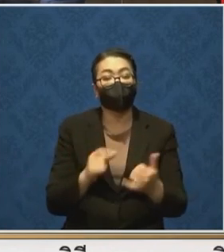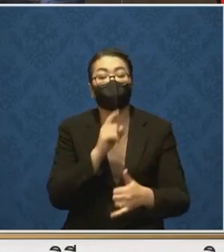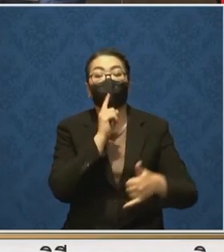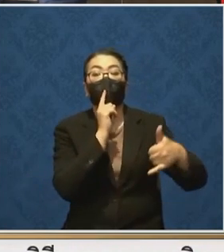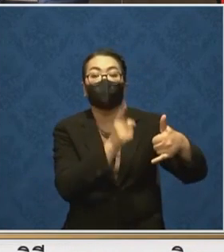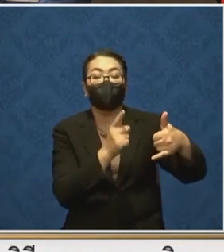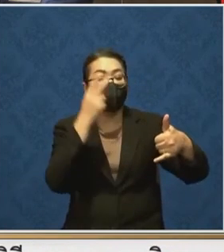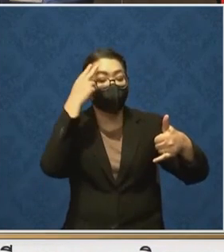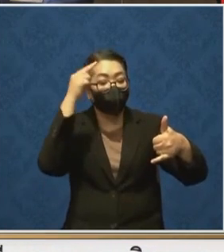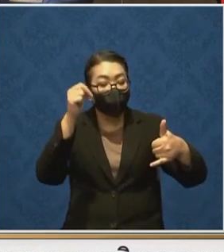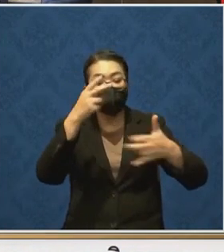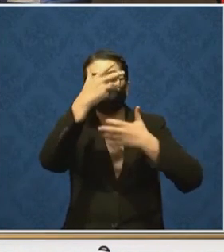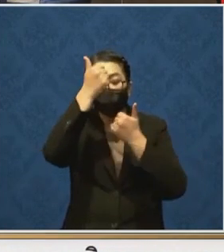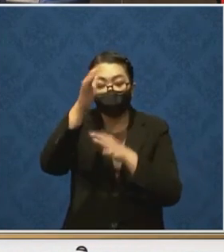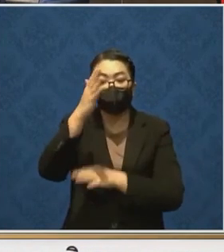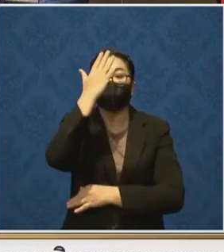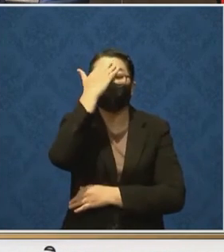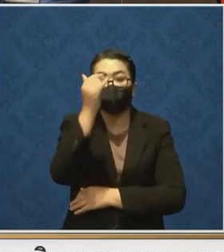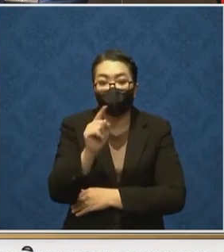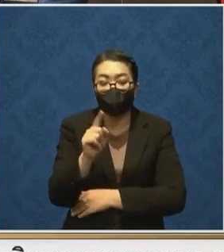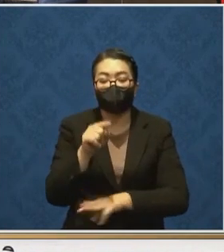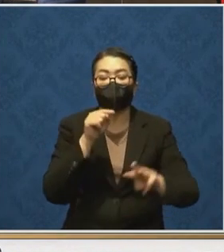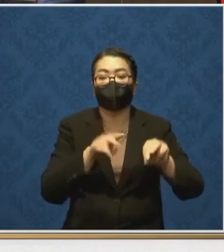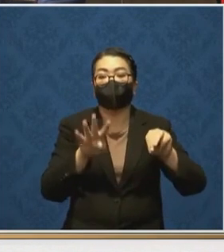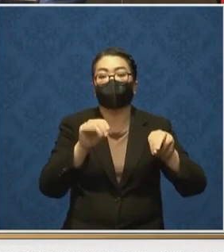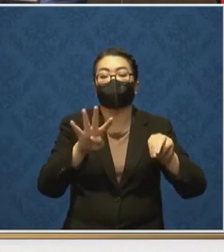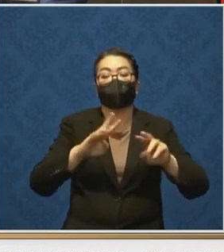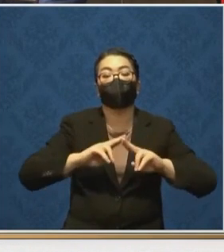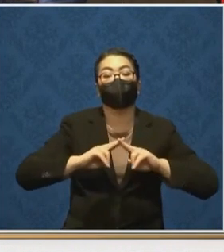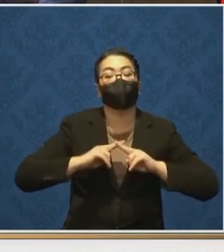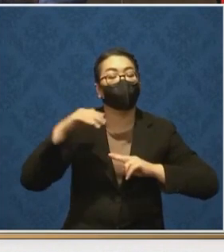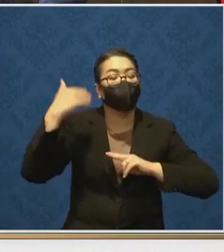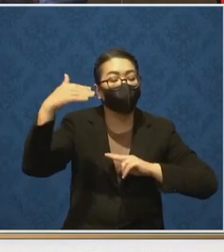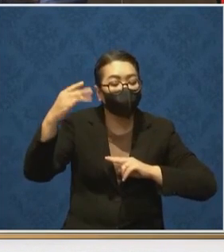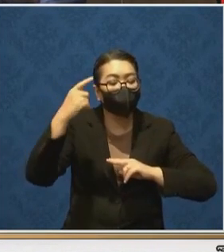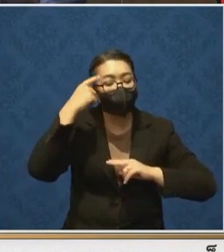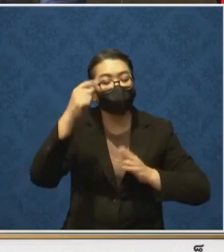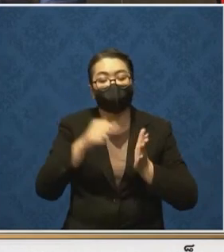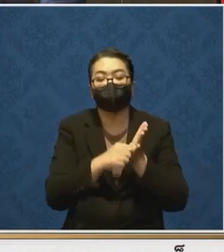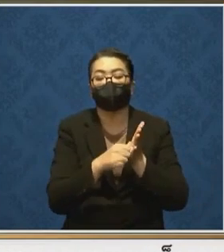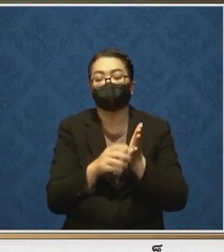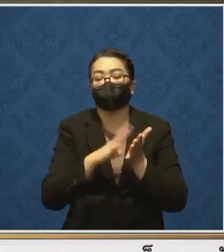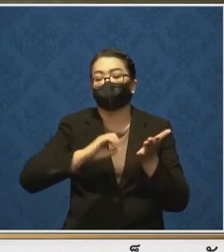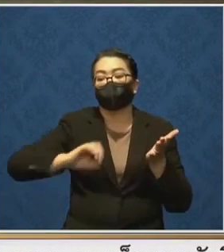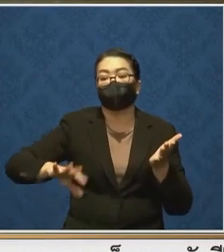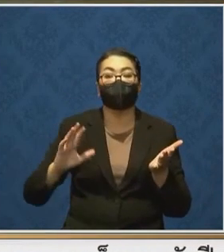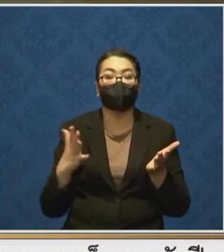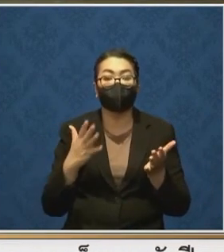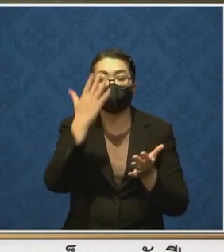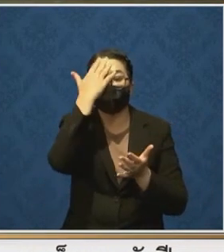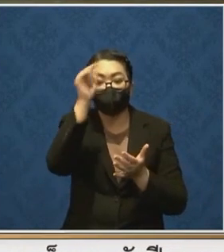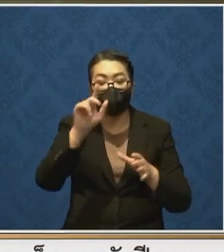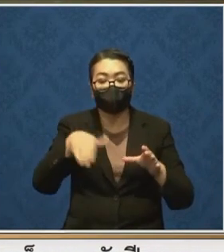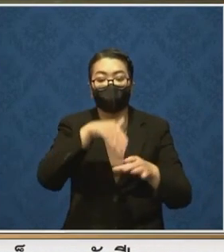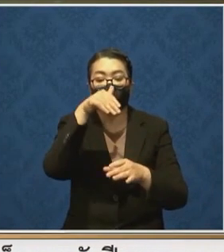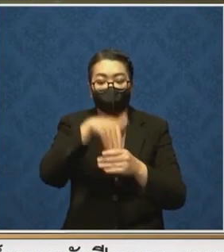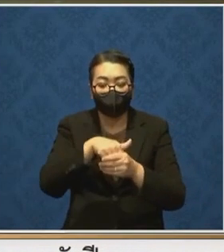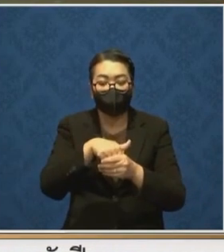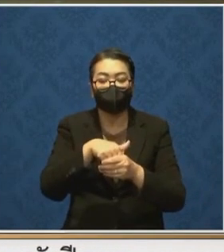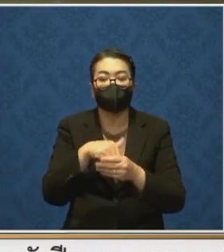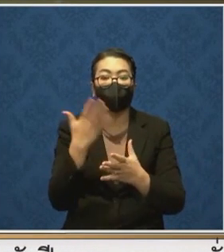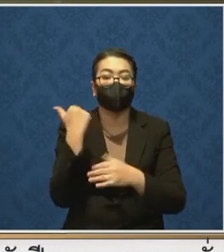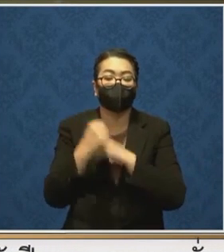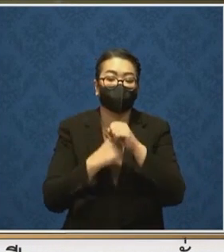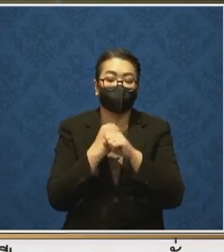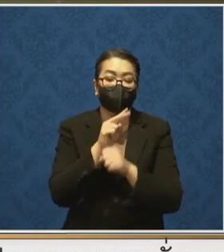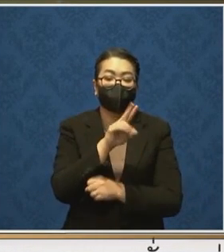chutzประยุต เพยยตออกกแก้ปัหาการใช้มาศตรา 44 ของตวเองมาโยตลอดเพราะแม้หลงการเลอกตั้งภายใต้รัฐมนูล 25